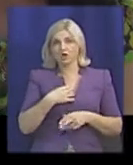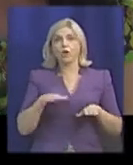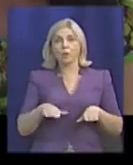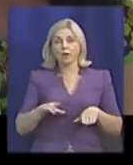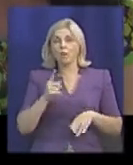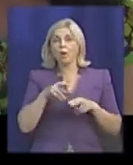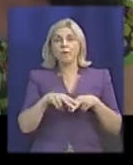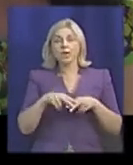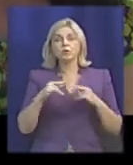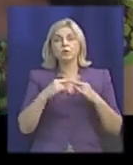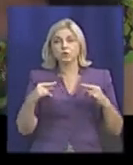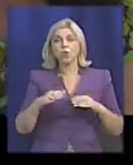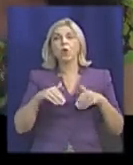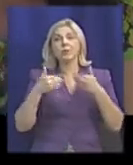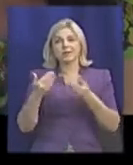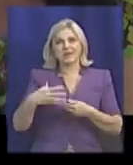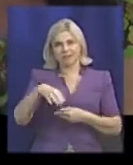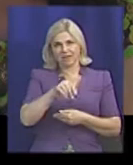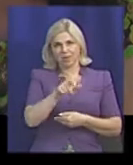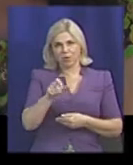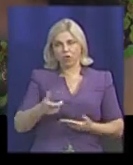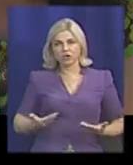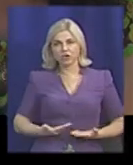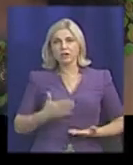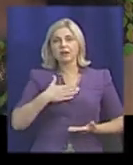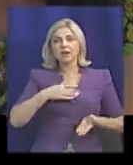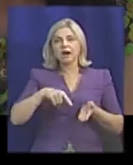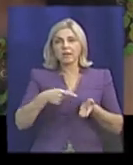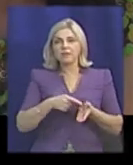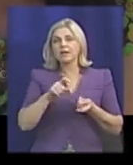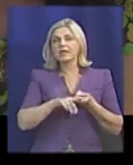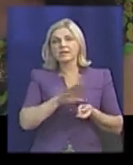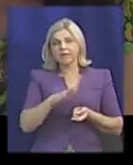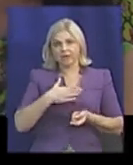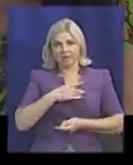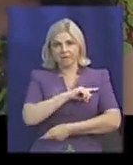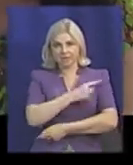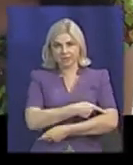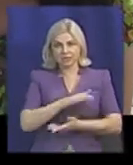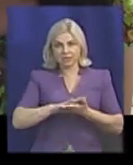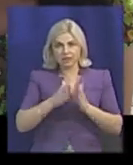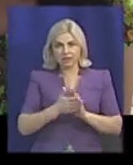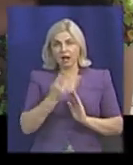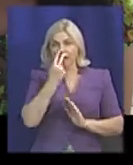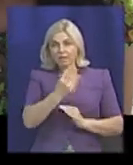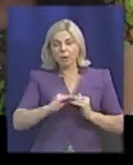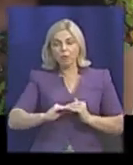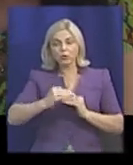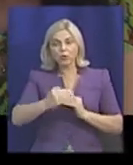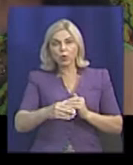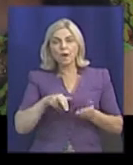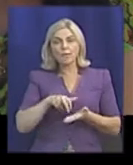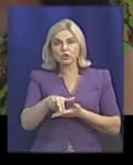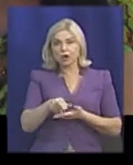як паспортний стіл звертаються всі люди, всі жителі нашого міста, незалежно від фізичного стану. Як ми бачимо, бордюри на пішохідному переході